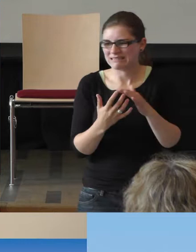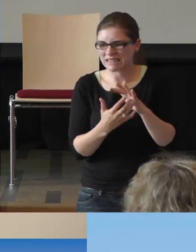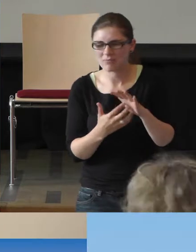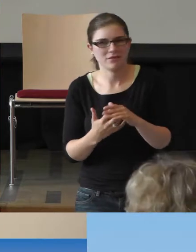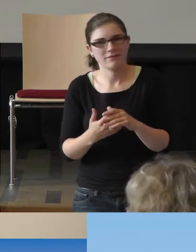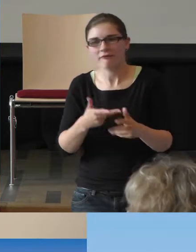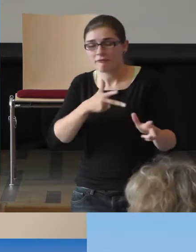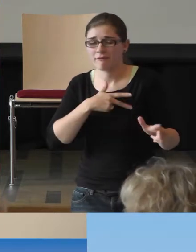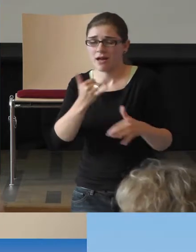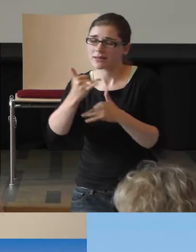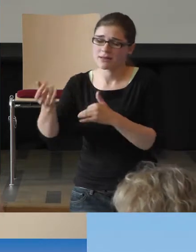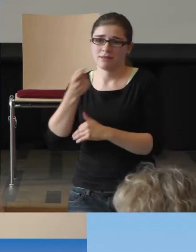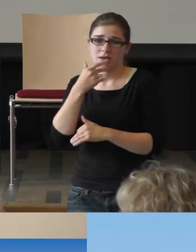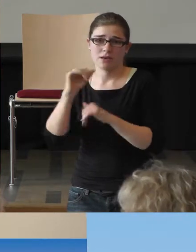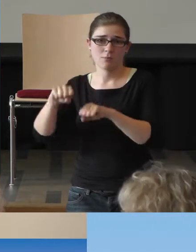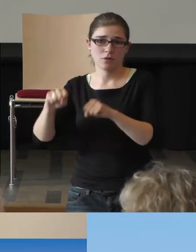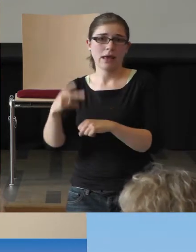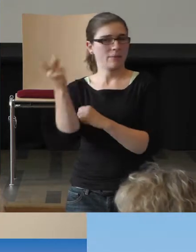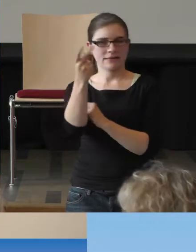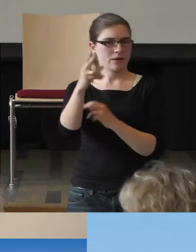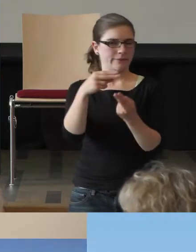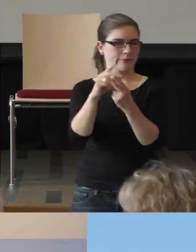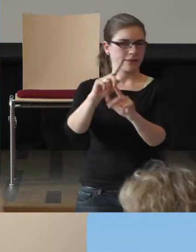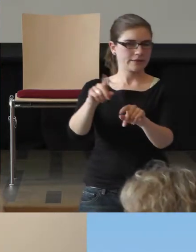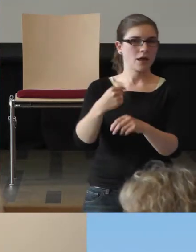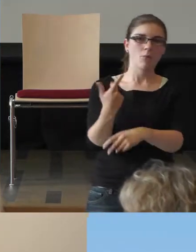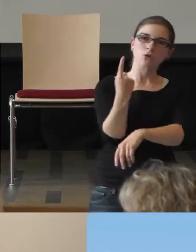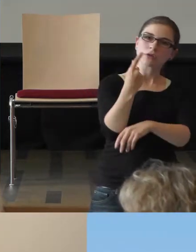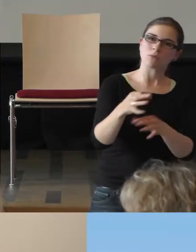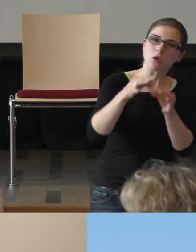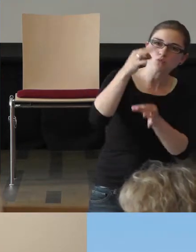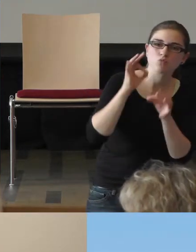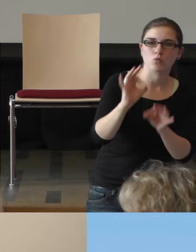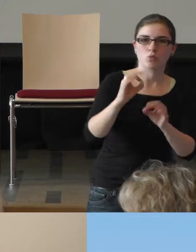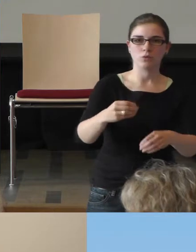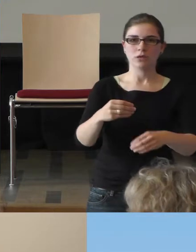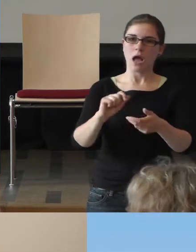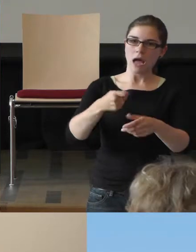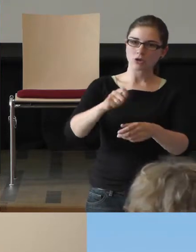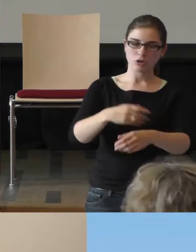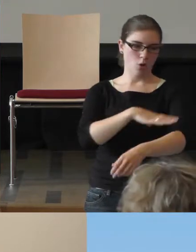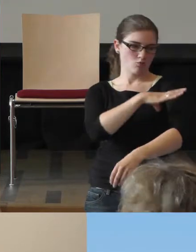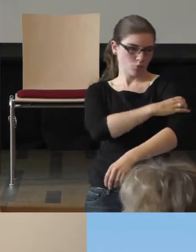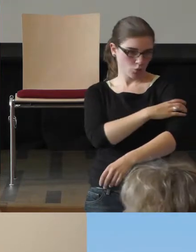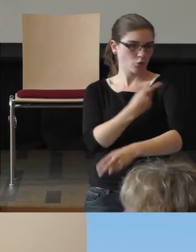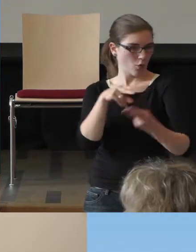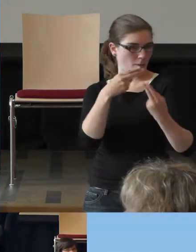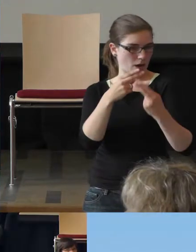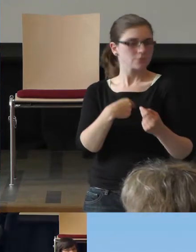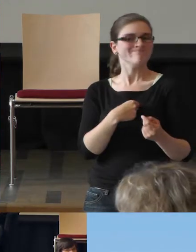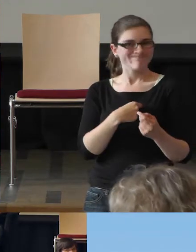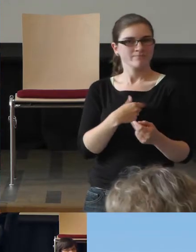auftreten, wobei diese beiden Präparate eher nicht sind und wenn sie gut eingestellt sind mit dem Blutdruck, würde ich die Therapie eher lassen. Also weiter nehmen, Entschuldigung.